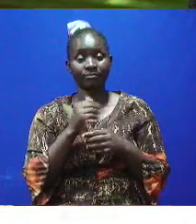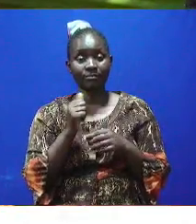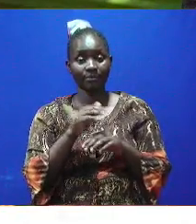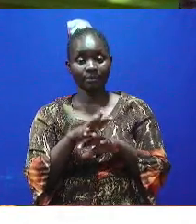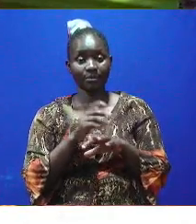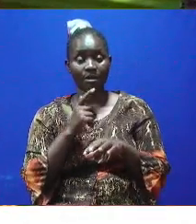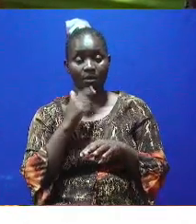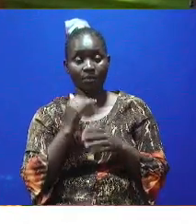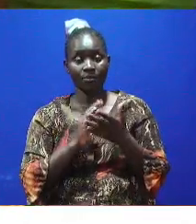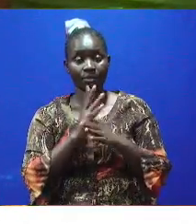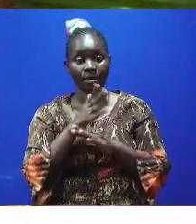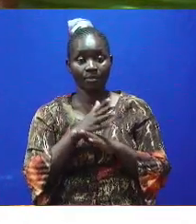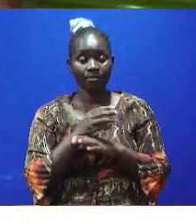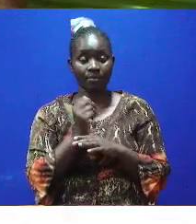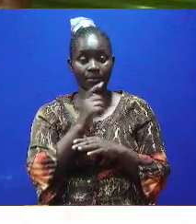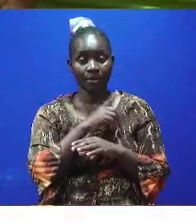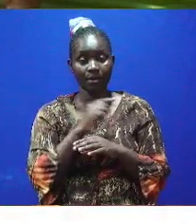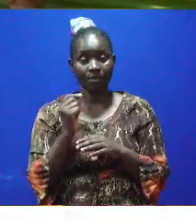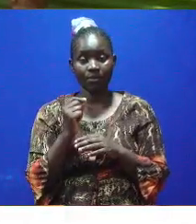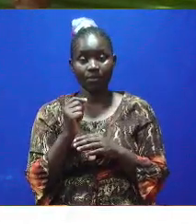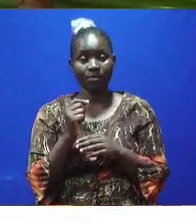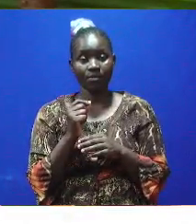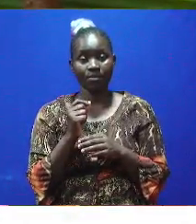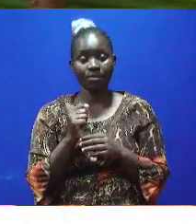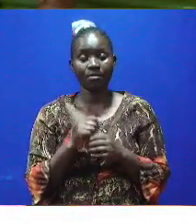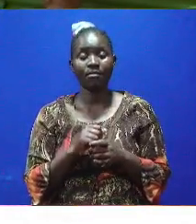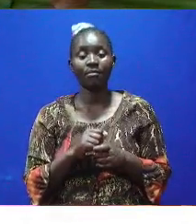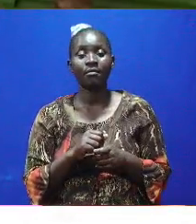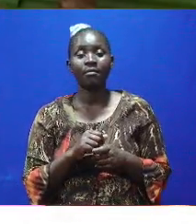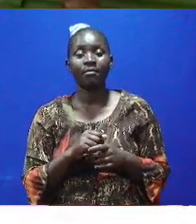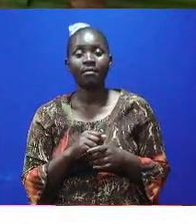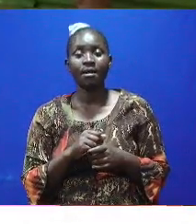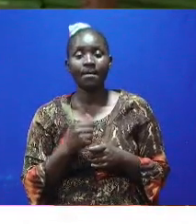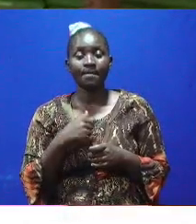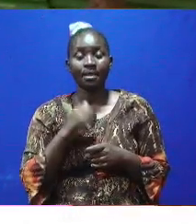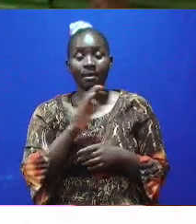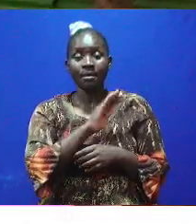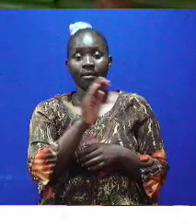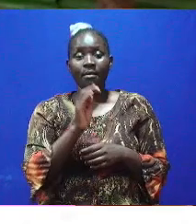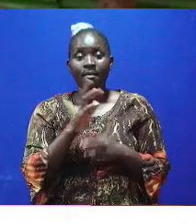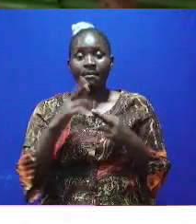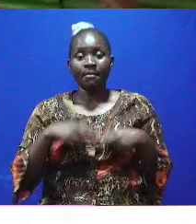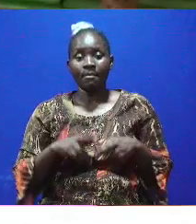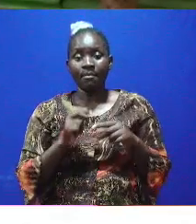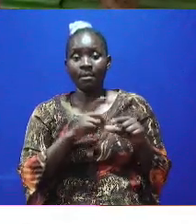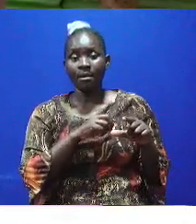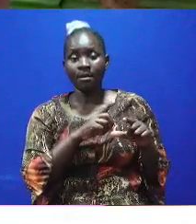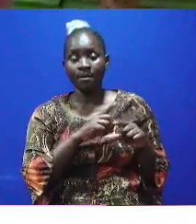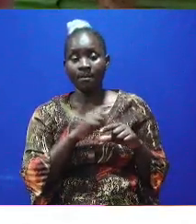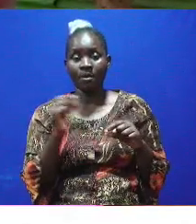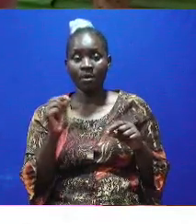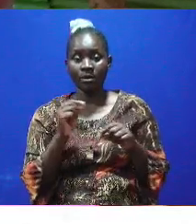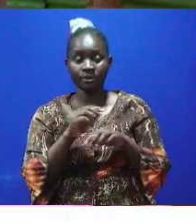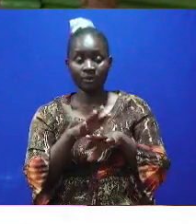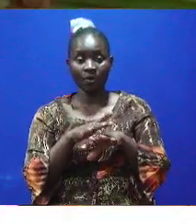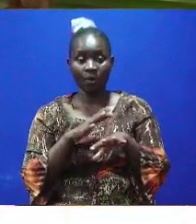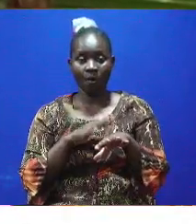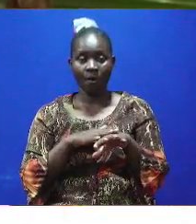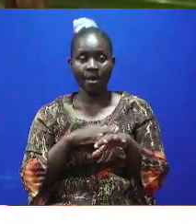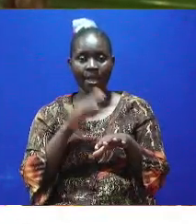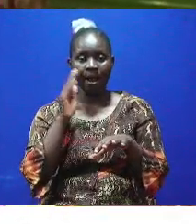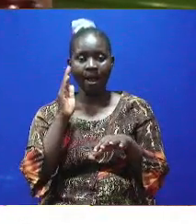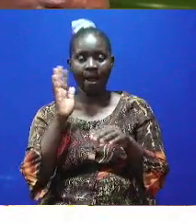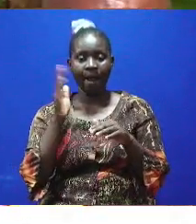tete gotambo kanera agende aike buango ibona abasoroire epare yemoga enda ngora yabeire mbe yaitira banta